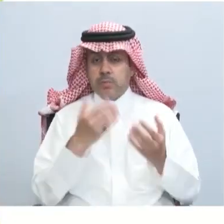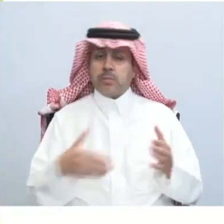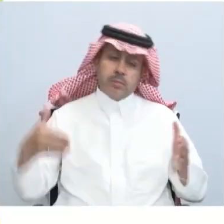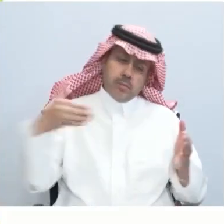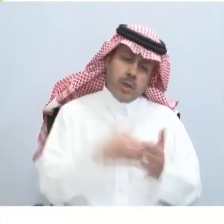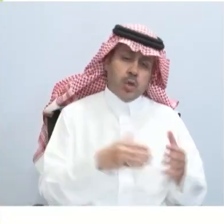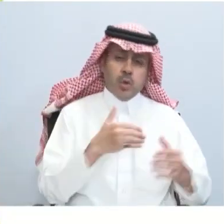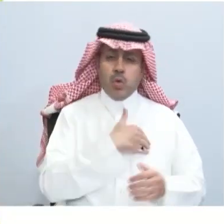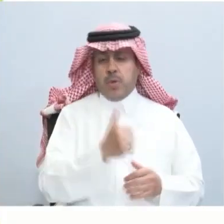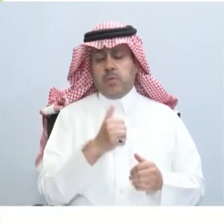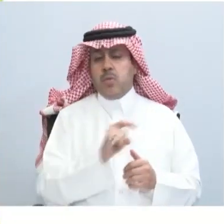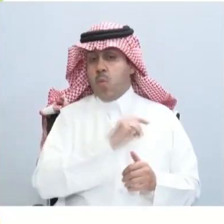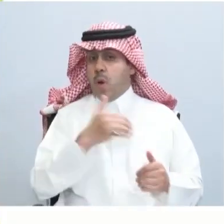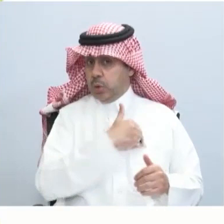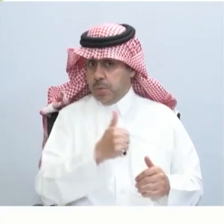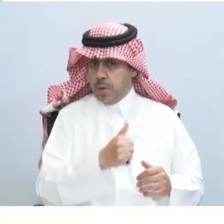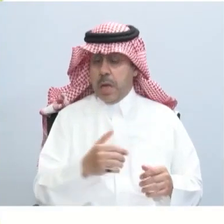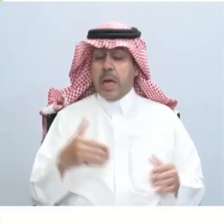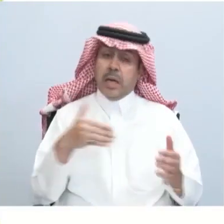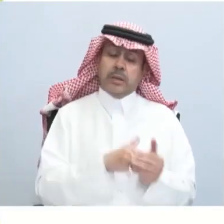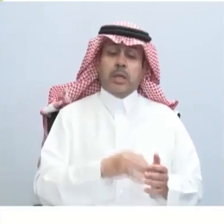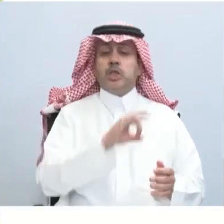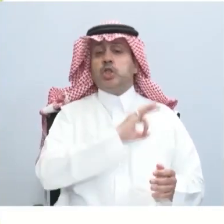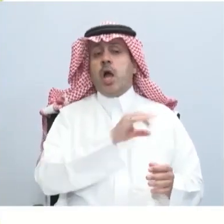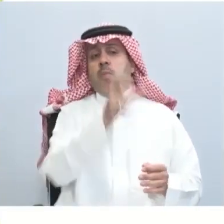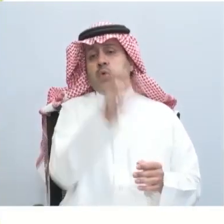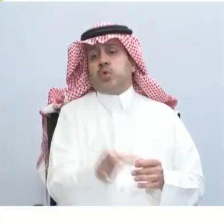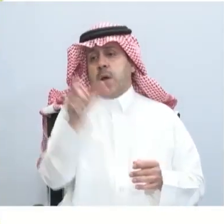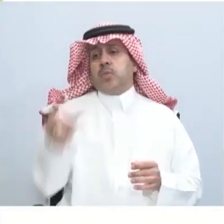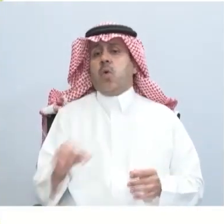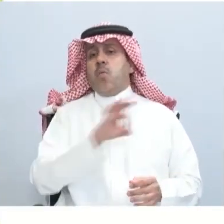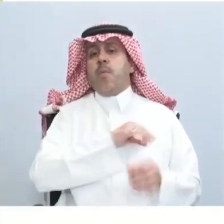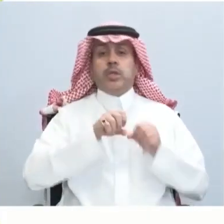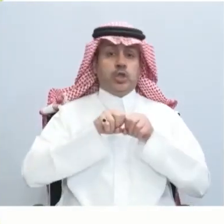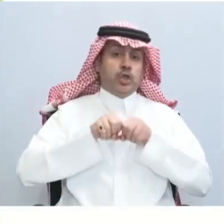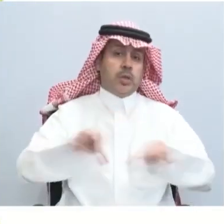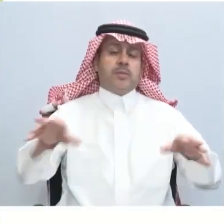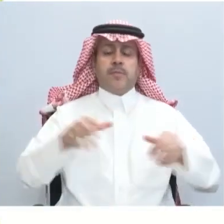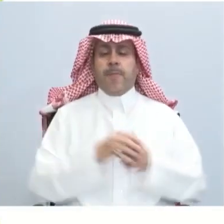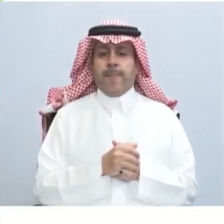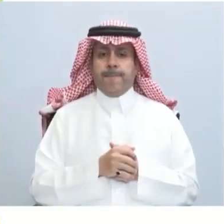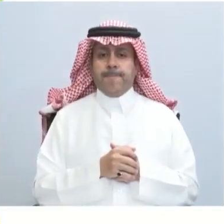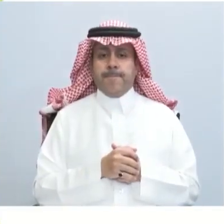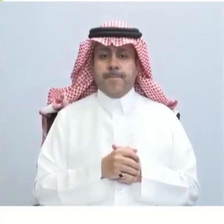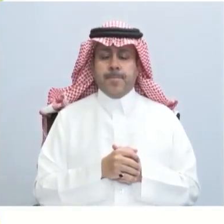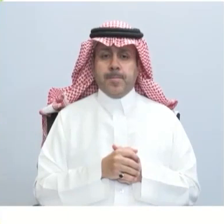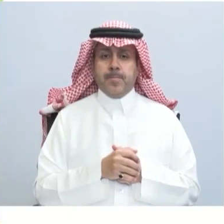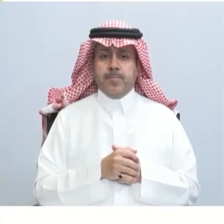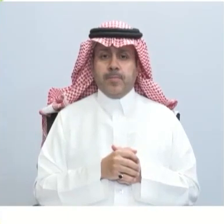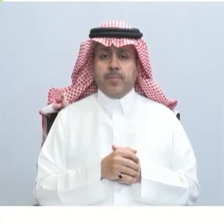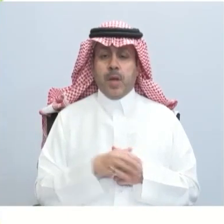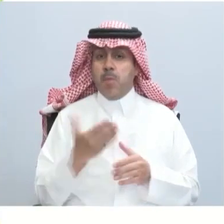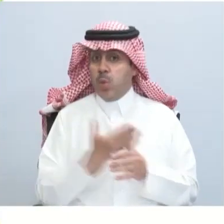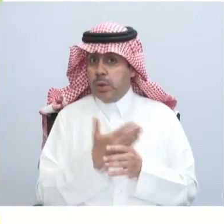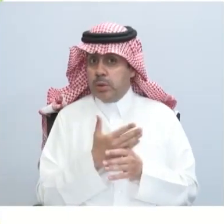ولا تؤمنوا حتى تحابوا ولا تكونوا م حتى يكونوا بينكم المحبه وما الذي يكون